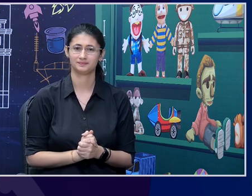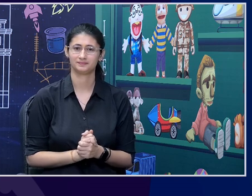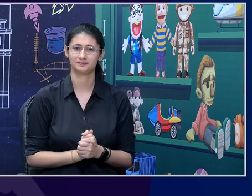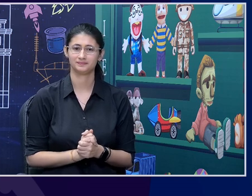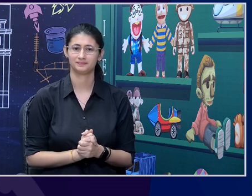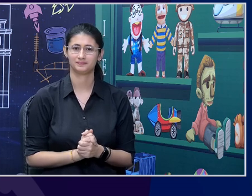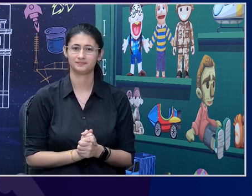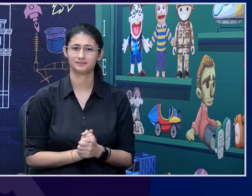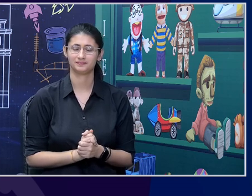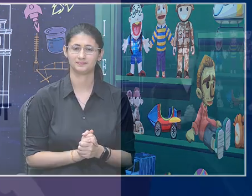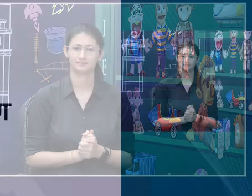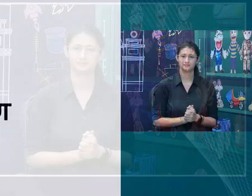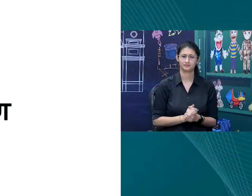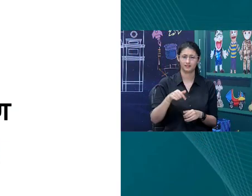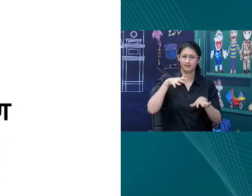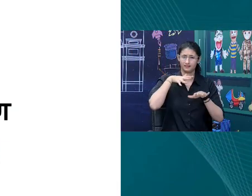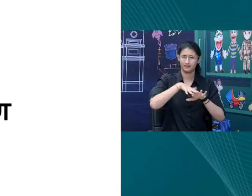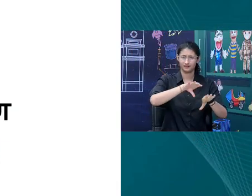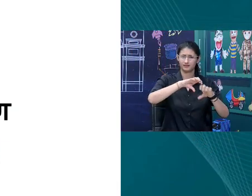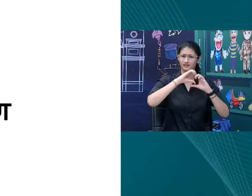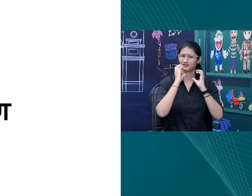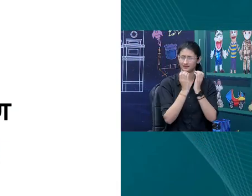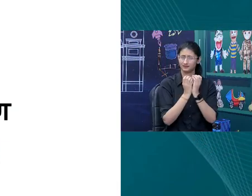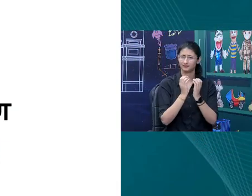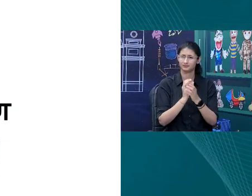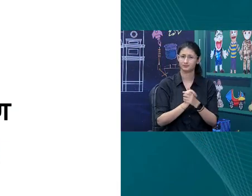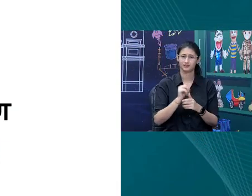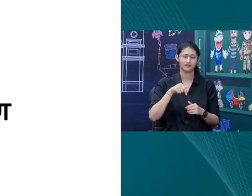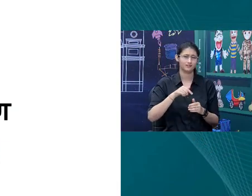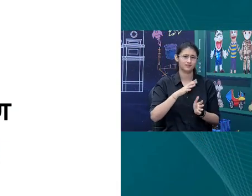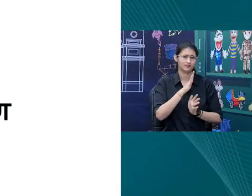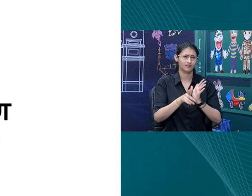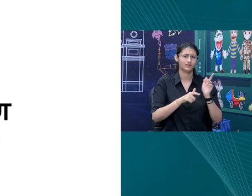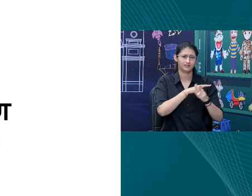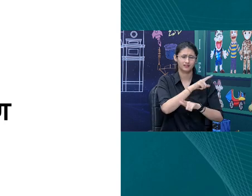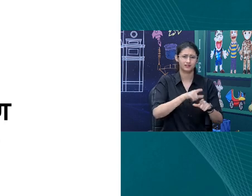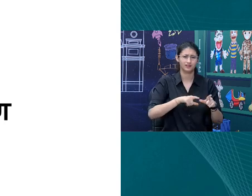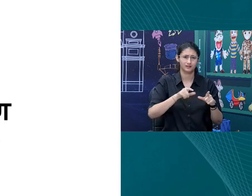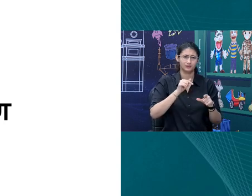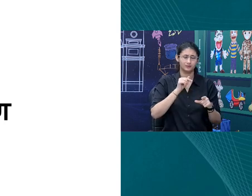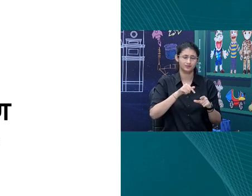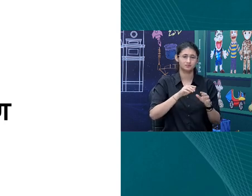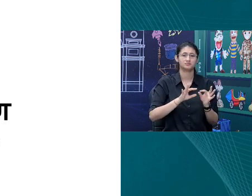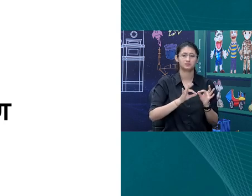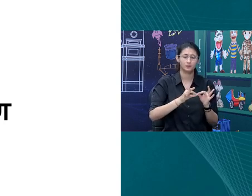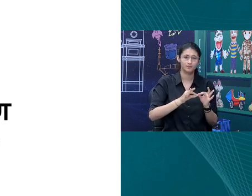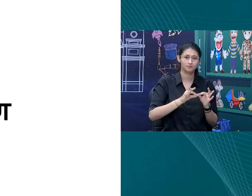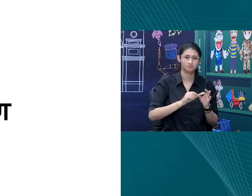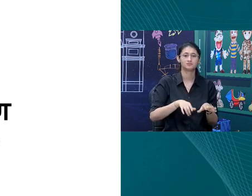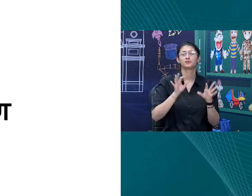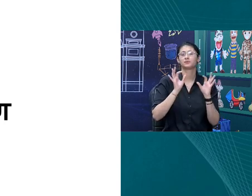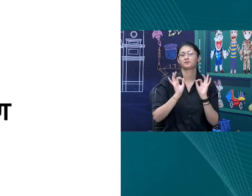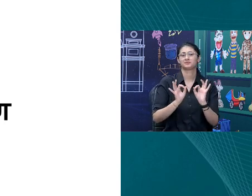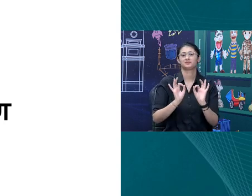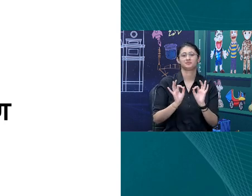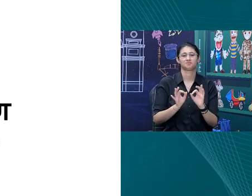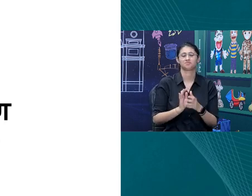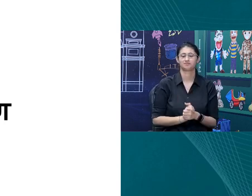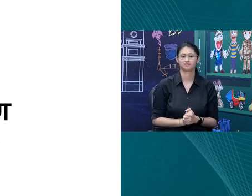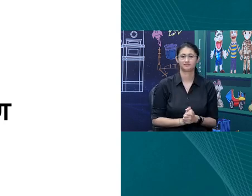जब इंक्लूसिव क्लासरूम की बात होती है तो यह जो साइन लैंग्वेज का एक हमें सबसे अच्छा है मुझे लगता है नेमत मिली हुई है बहुत अच्छी है